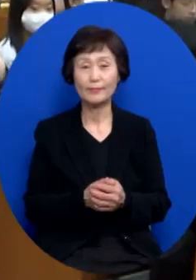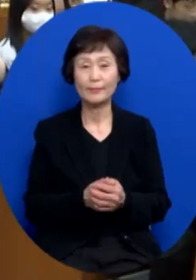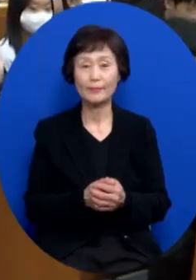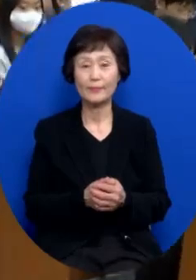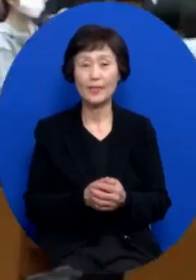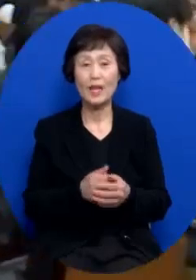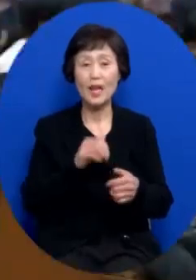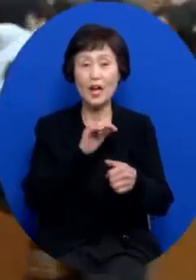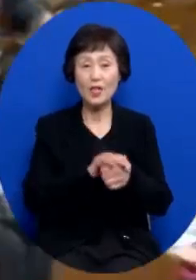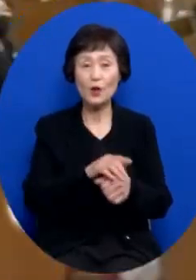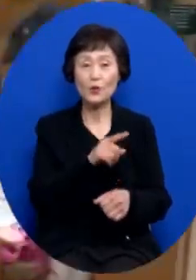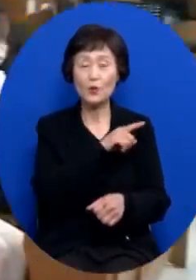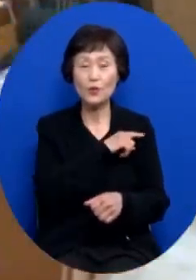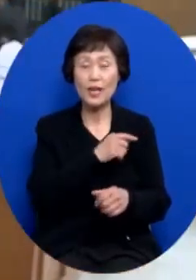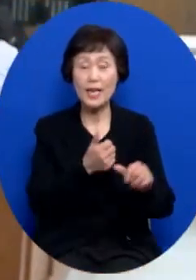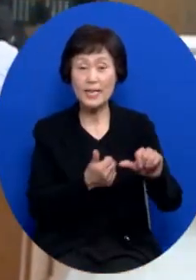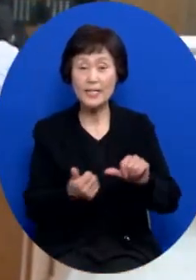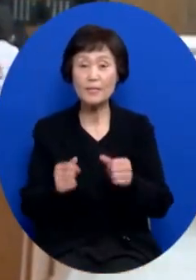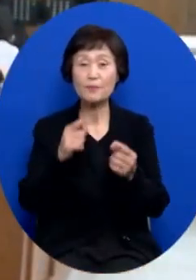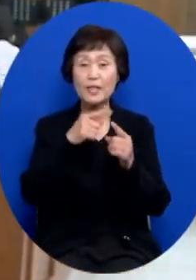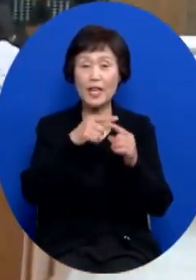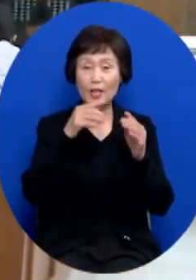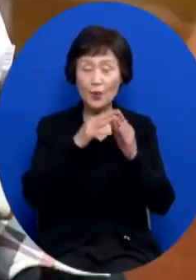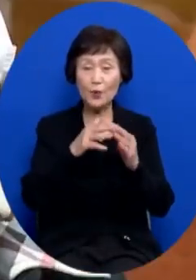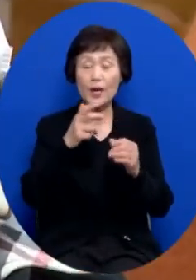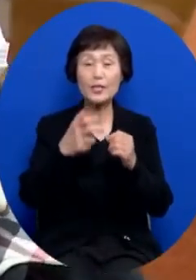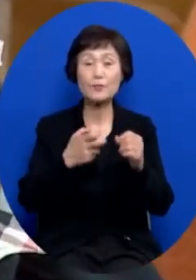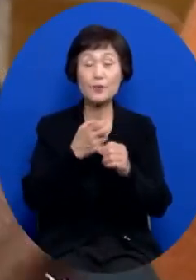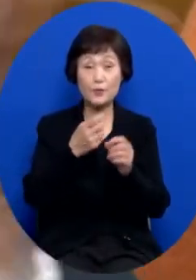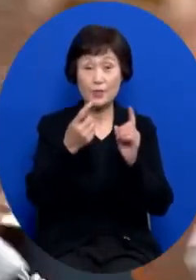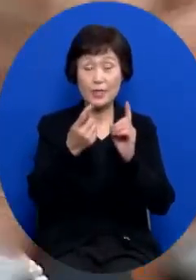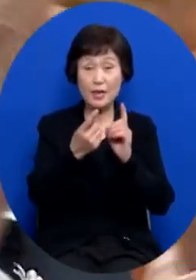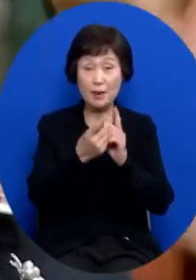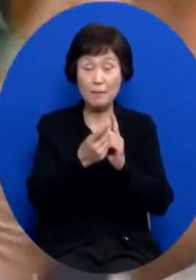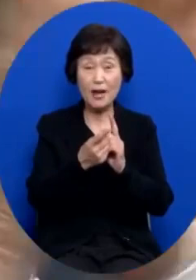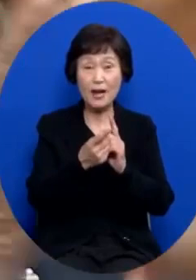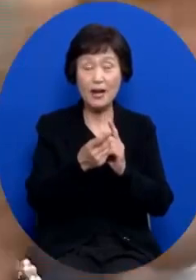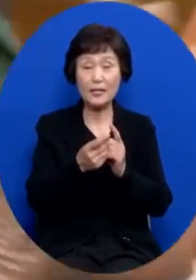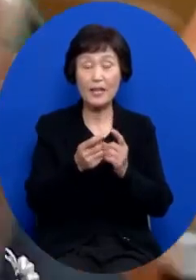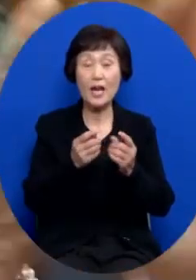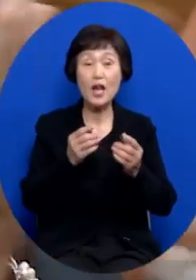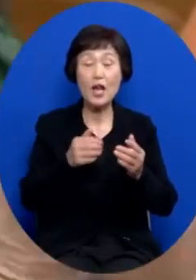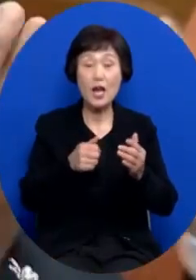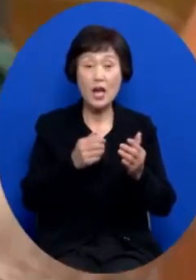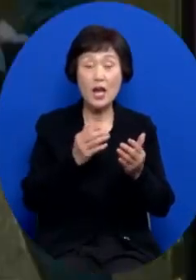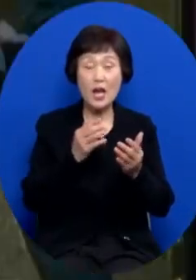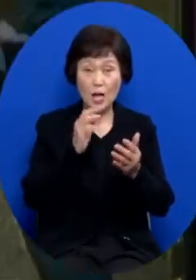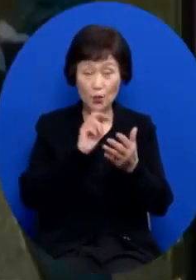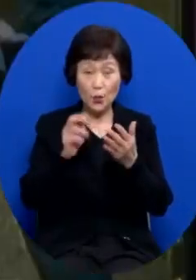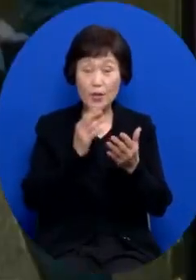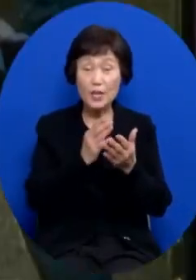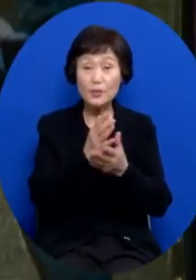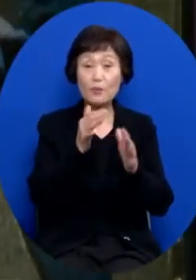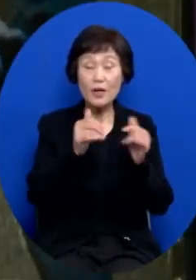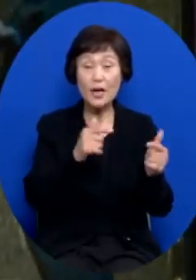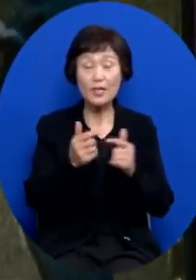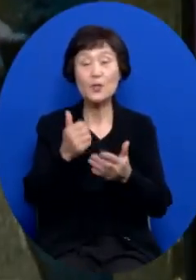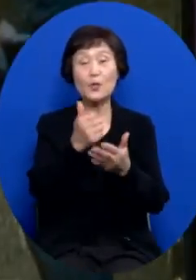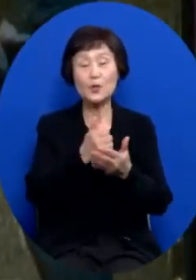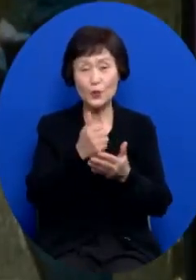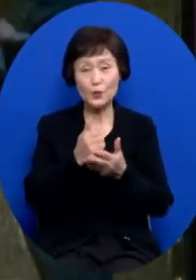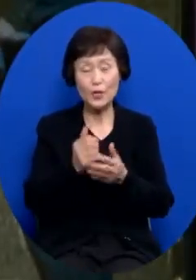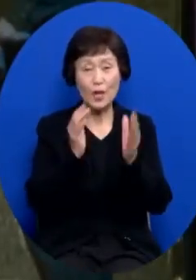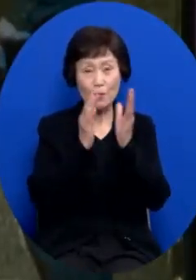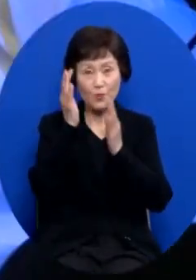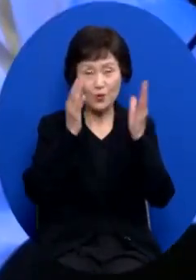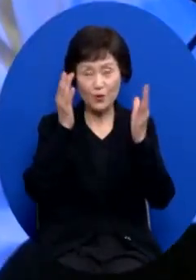경주제일 침례교회가 창립 70주년을 맞아 극단 솔라이트 미션을 초청해 뮤지컬 문중경 공연을 열었습니다.